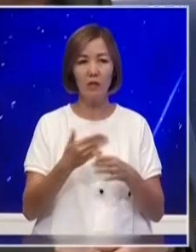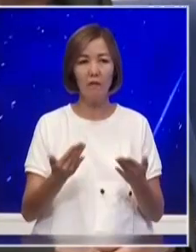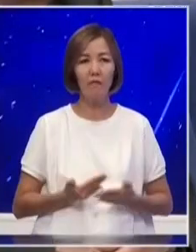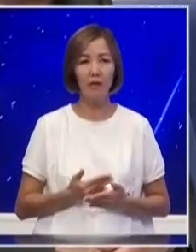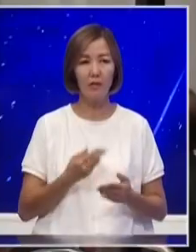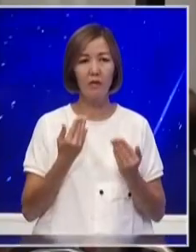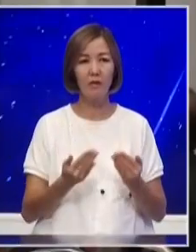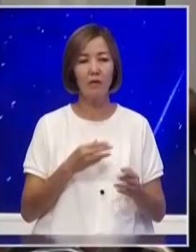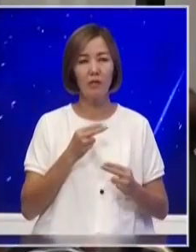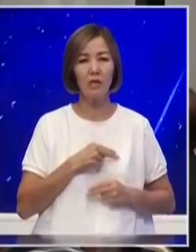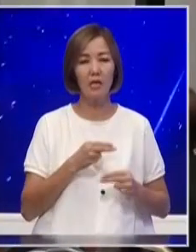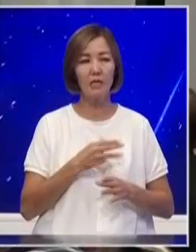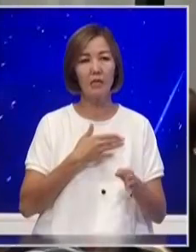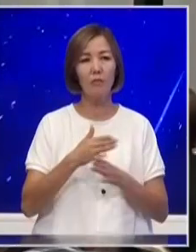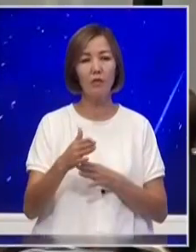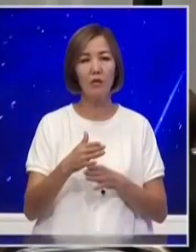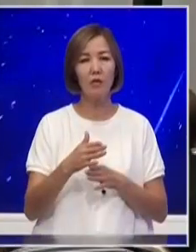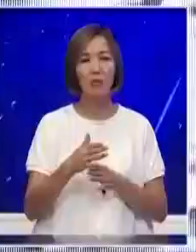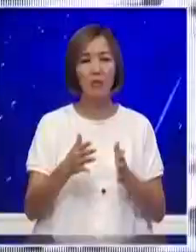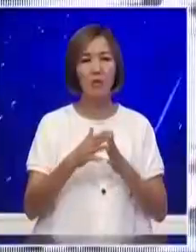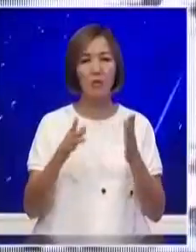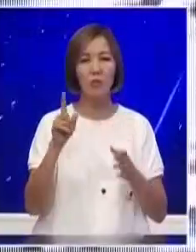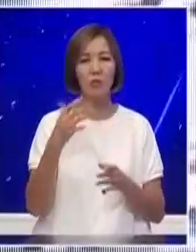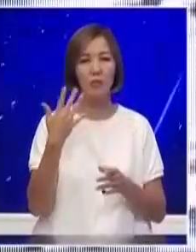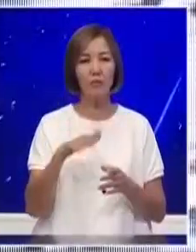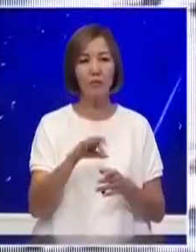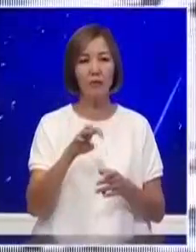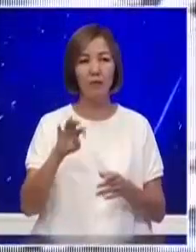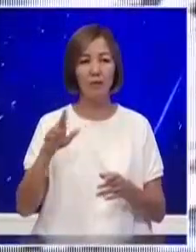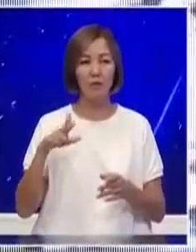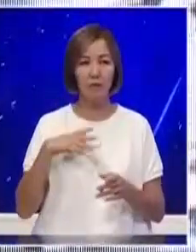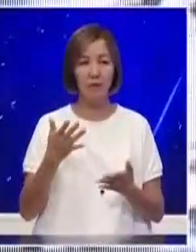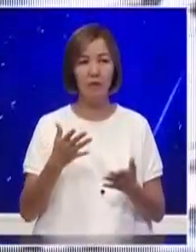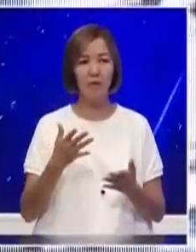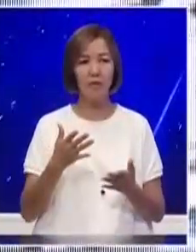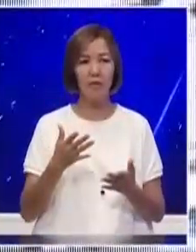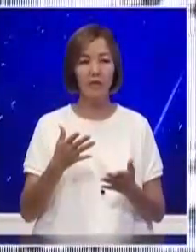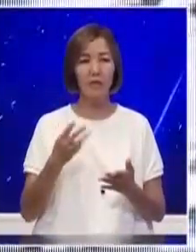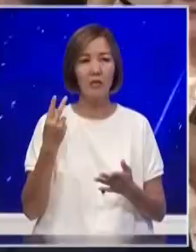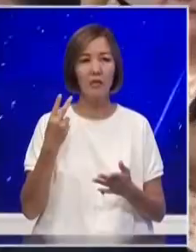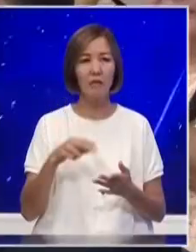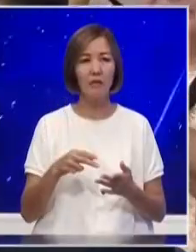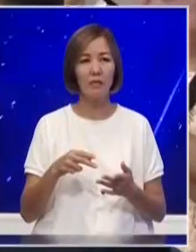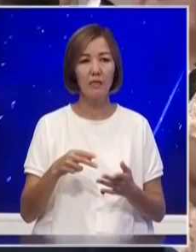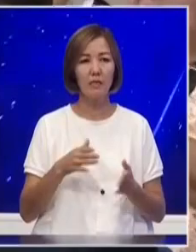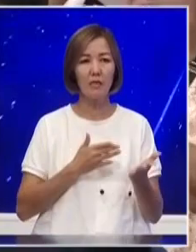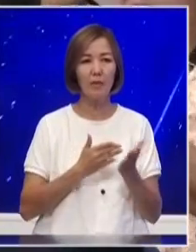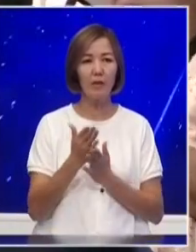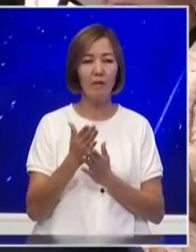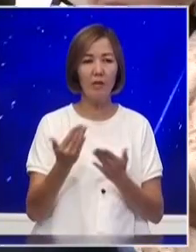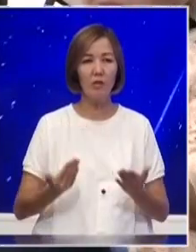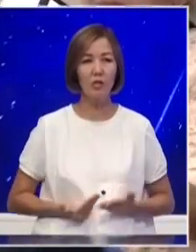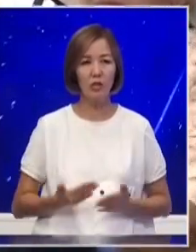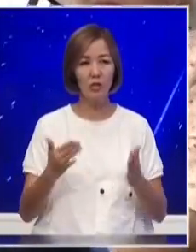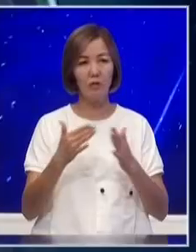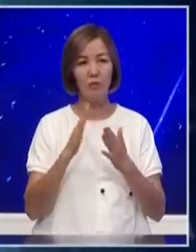на строительные работы в регионе выделено более 150 миллиардов тенге. Из них около 20 миллиардов направлено на жилищное